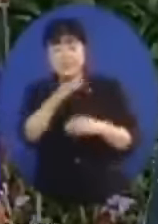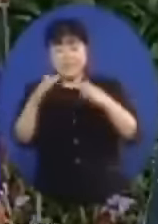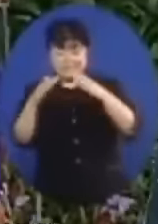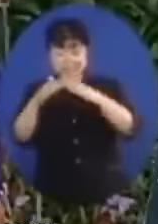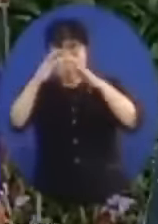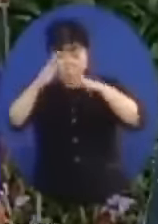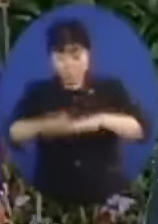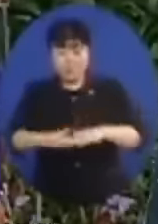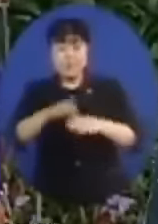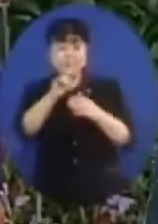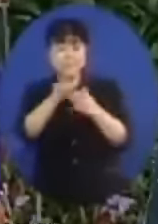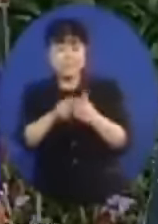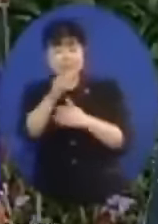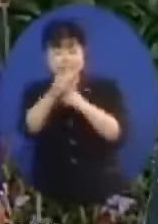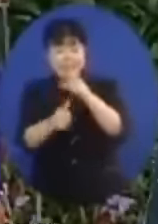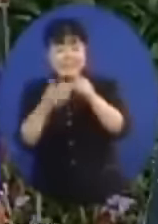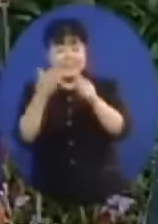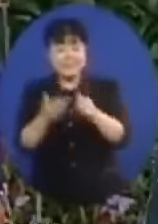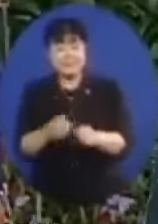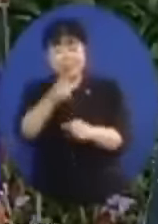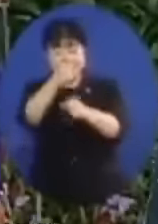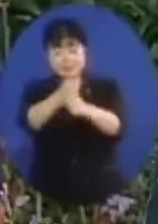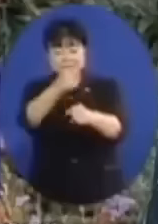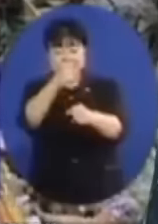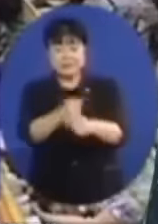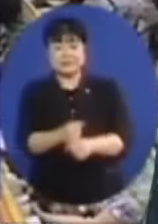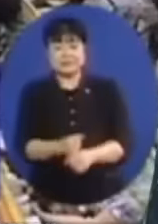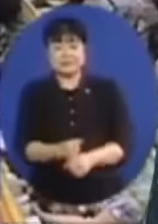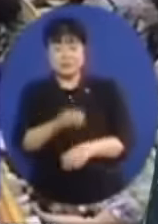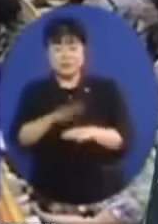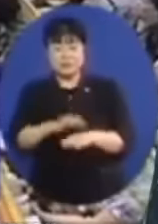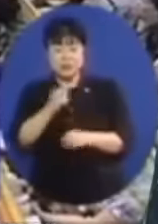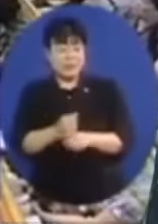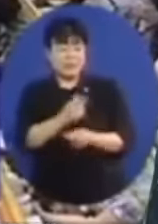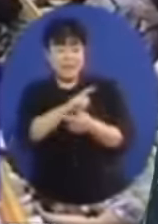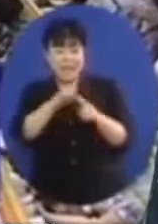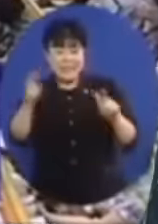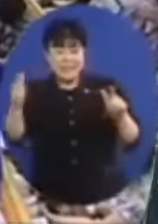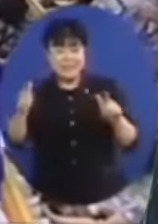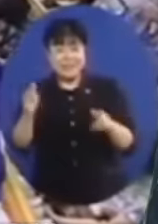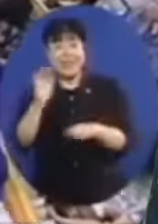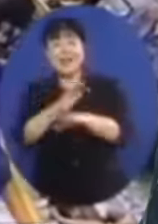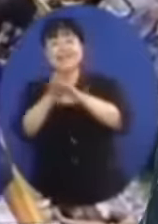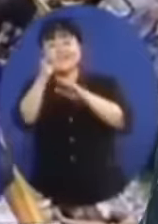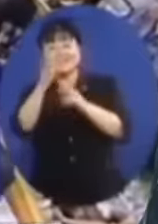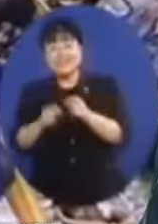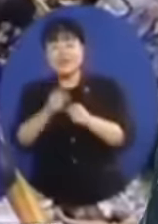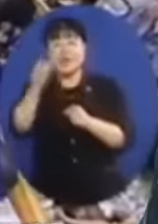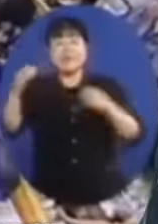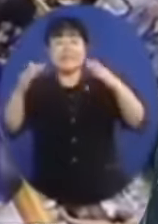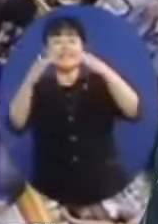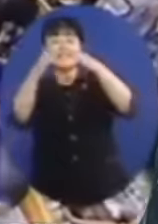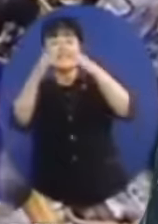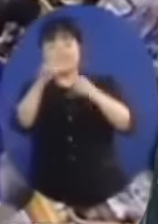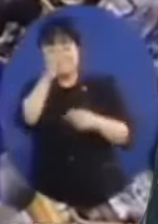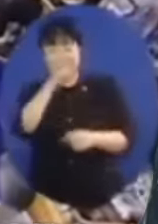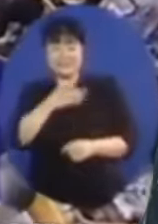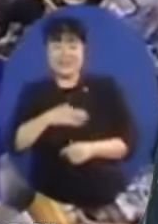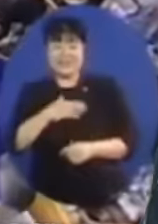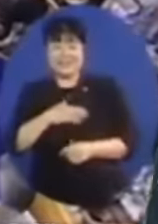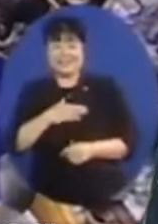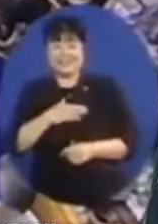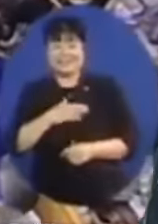장막집이 무너지면 하나님께서 지으신 집 곧 손으로 지은 것이 아니요 하늘에 있는 영원한 집이 우리에게 있는 줄